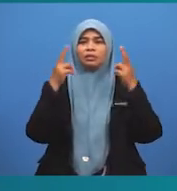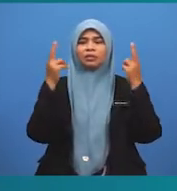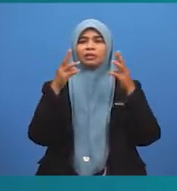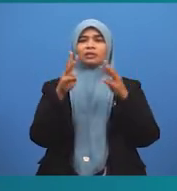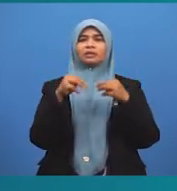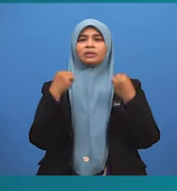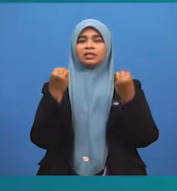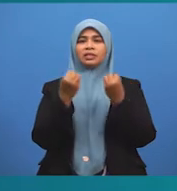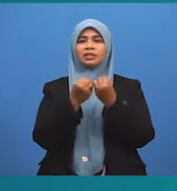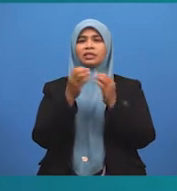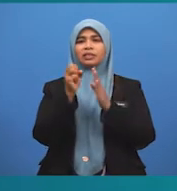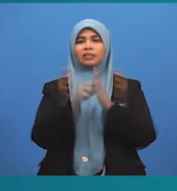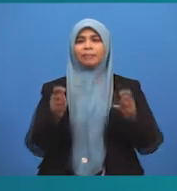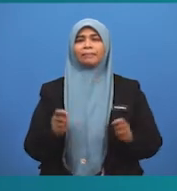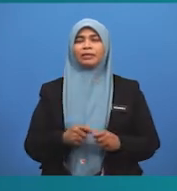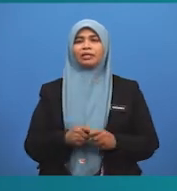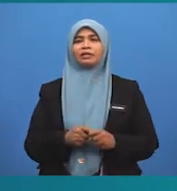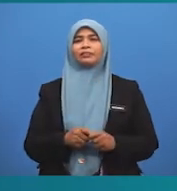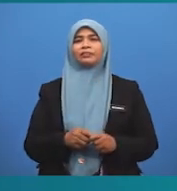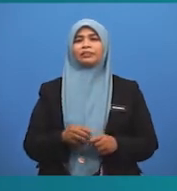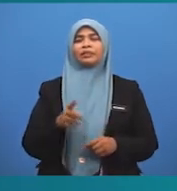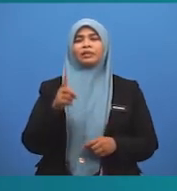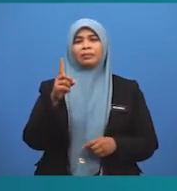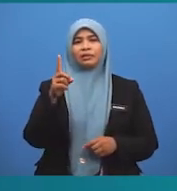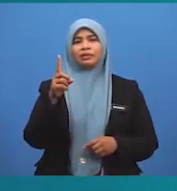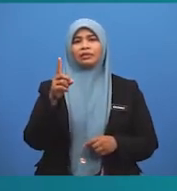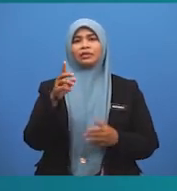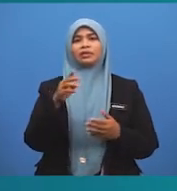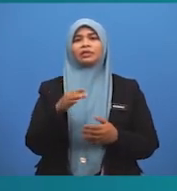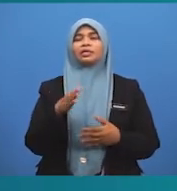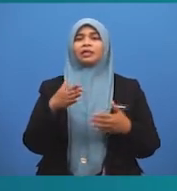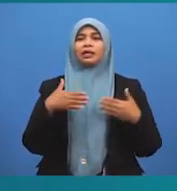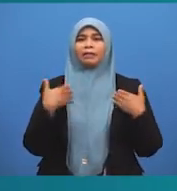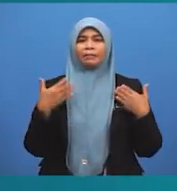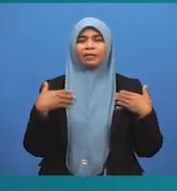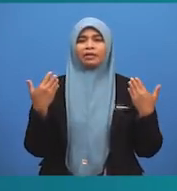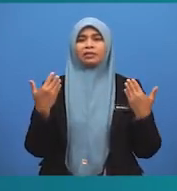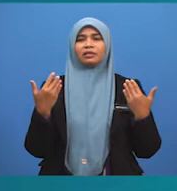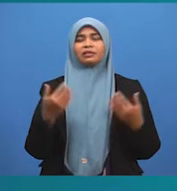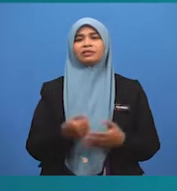upacara masyarakat setempat? Yang pertama, gembira.